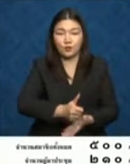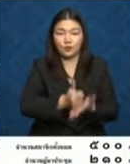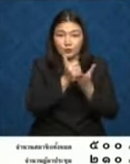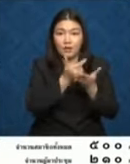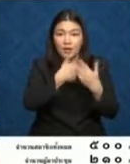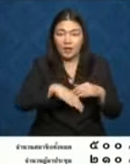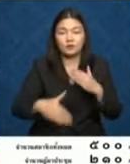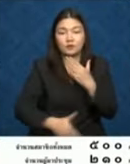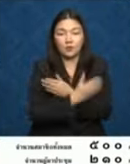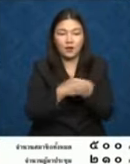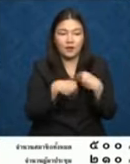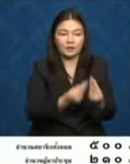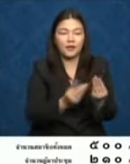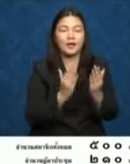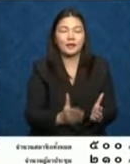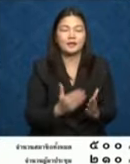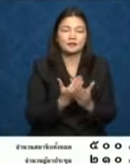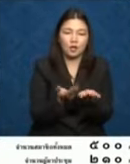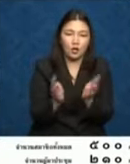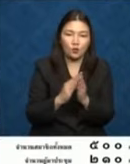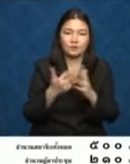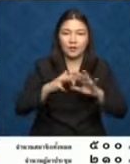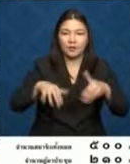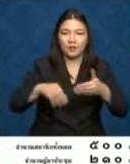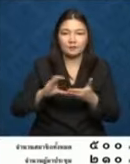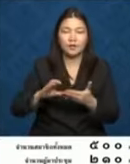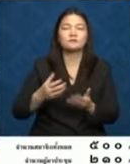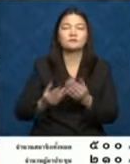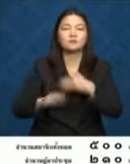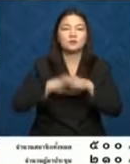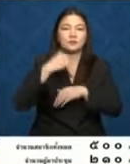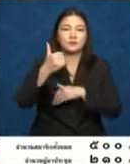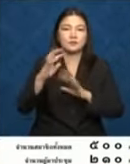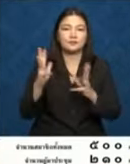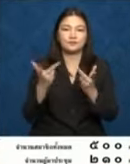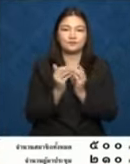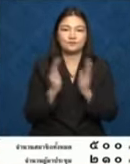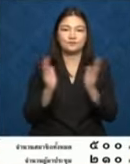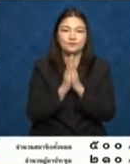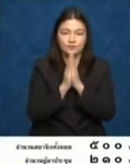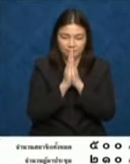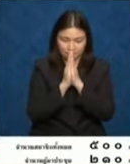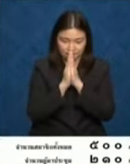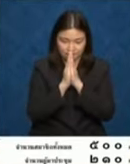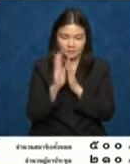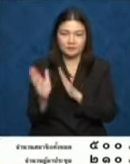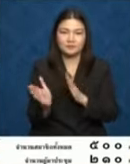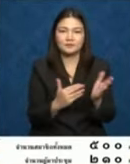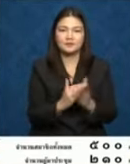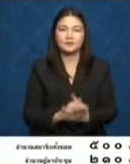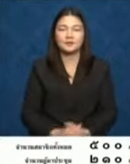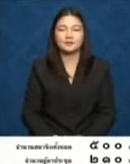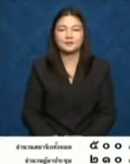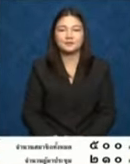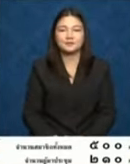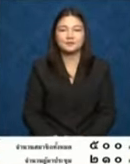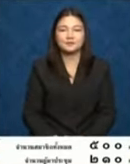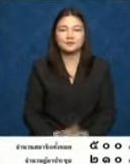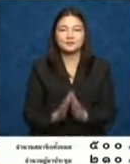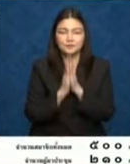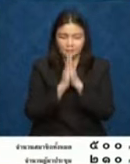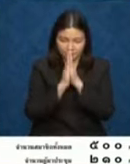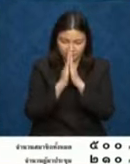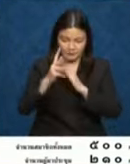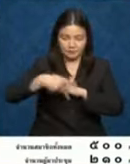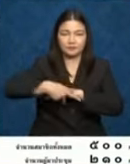ตรกรโคนมมีคุณภาพชีวิตที่ดีขึ้นค่ะขอบคุณค่ะ ขอบคุณครับเชิญท่านภาคภูมิบุญประมุขครับ กราบเรียนท่านประธาน